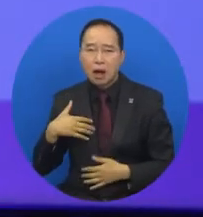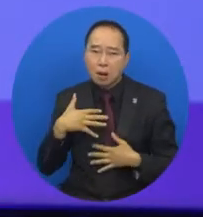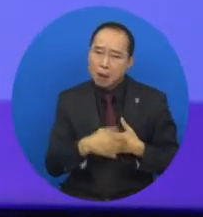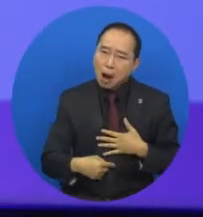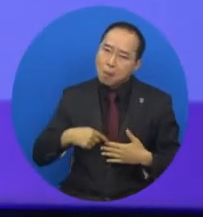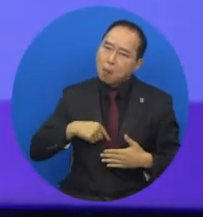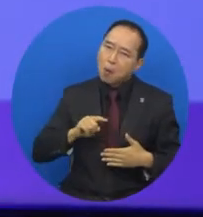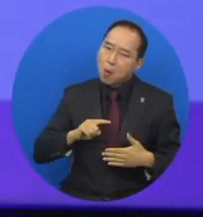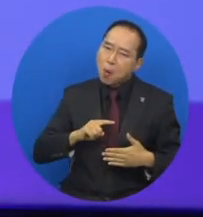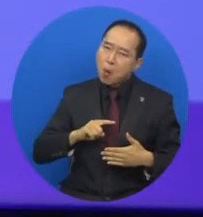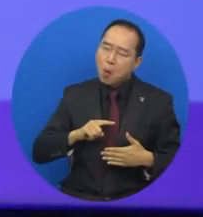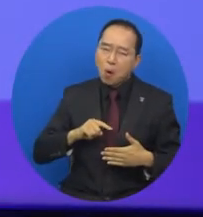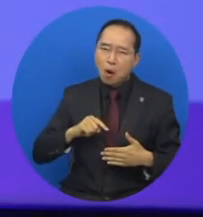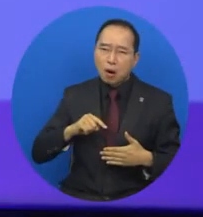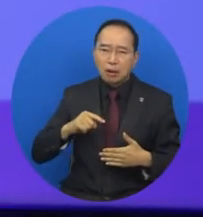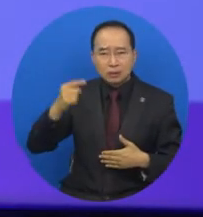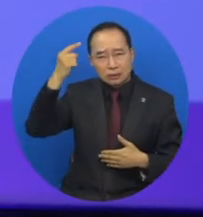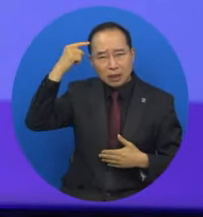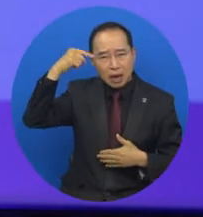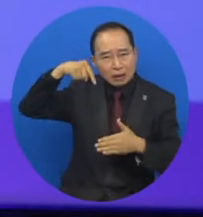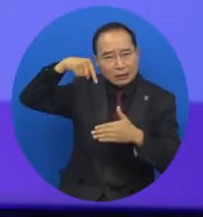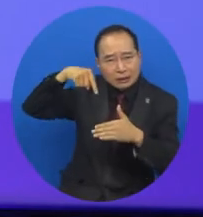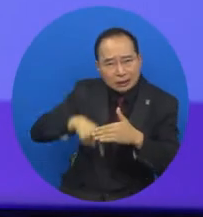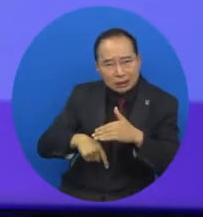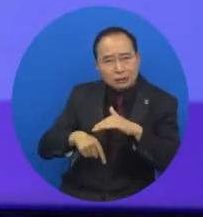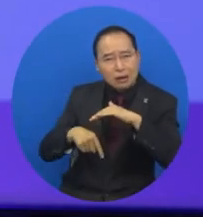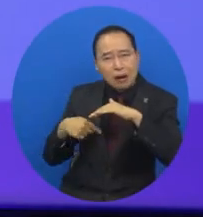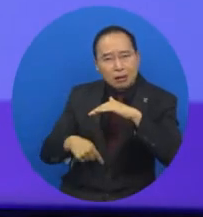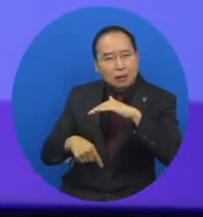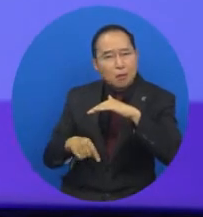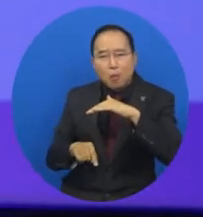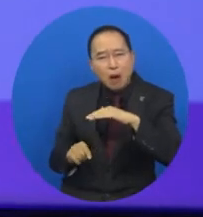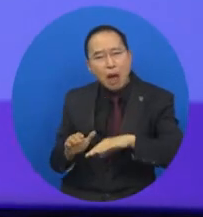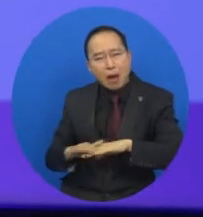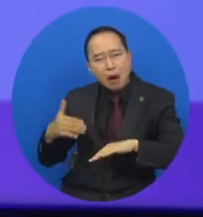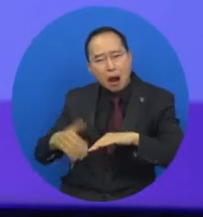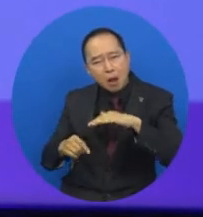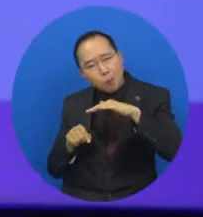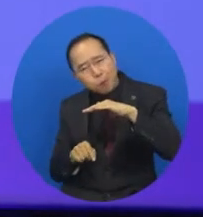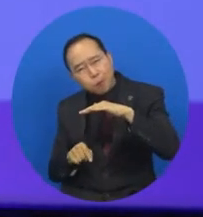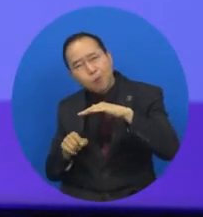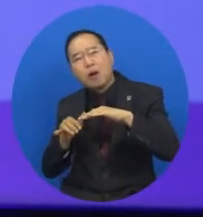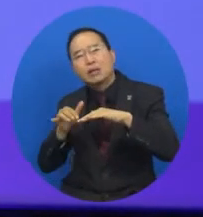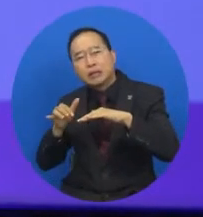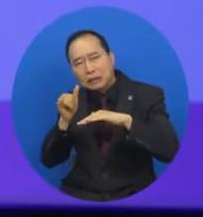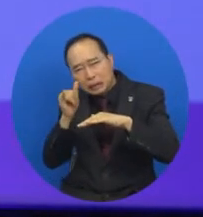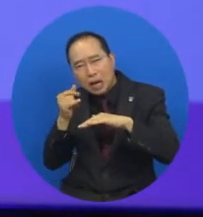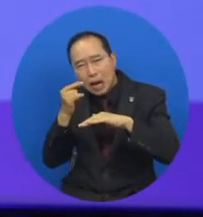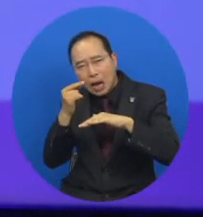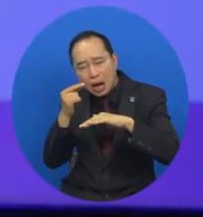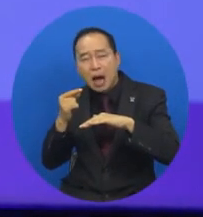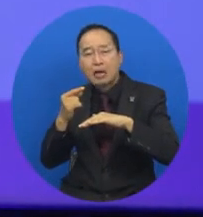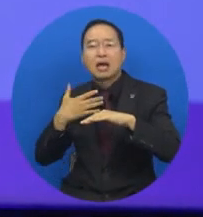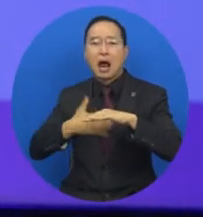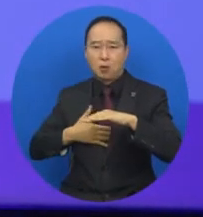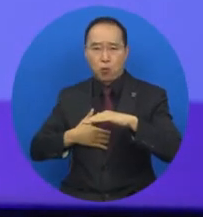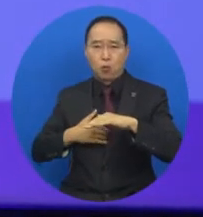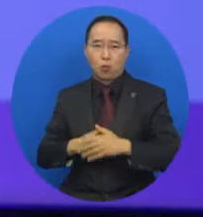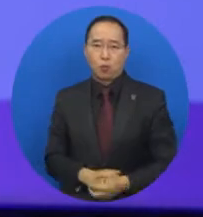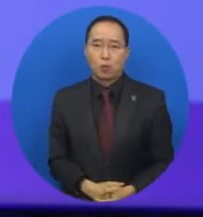해결하지 못한 미해결 과제들이 무의식 저변에 아주 깊숙이 저장되어 있는 것들을 발견하고